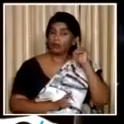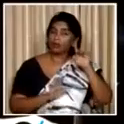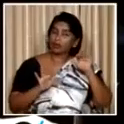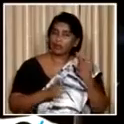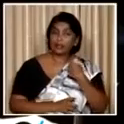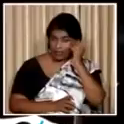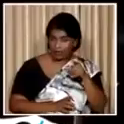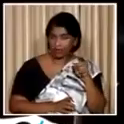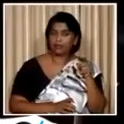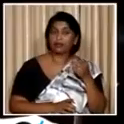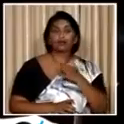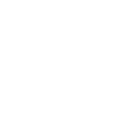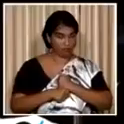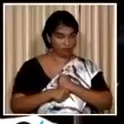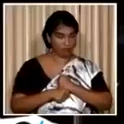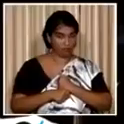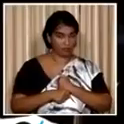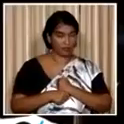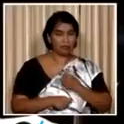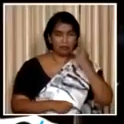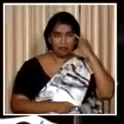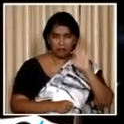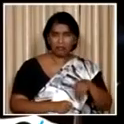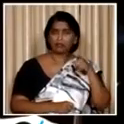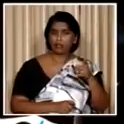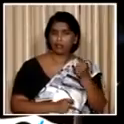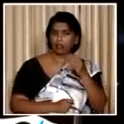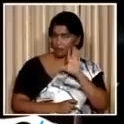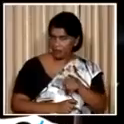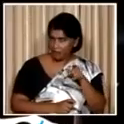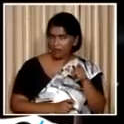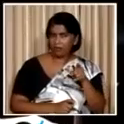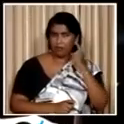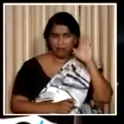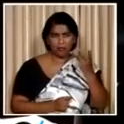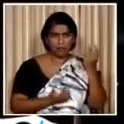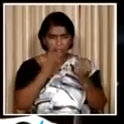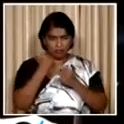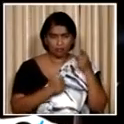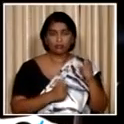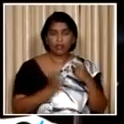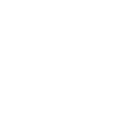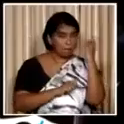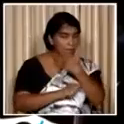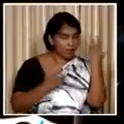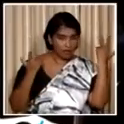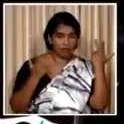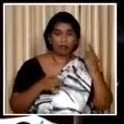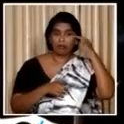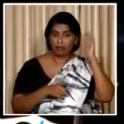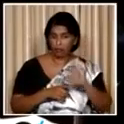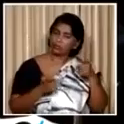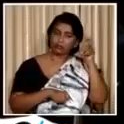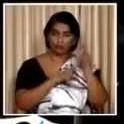හෝ සැකයක් තිබෙනවා නම් මම නම් ආණ්ඩුව අයතා විදියට කවරෝ හෝ කෙනෙක් මුදල් උපයලා තිබෙනවා නම් අයතා විදියට කවරෝ හෝ කෙනෙක් බදු පැහැරලා තිබෙනවා නම් අයතා